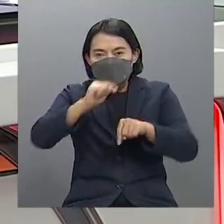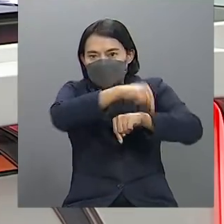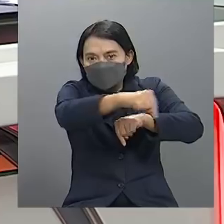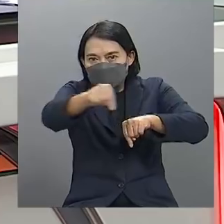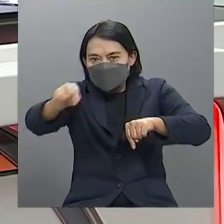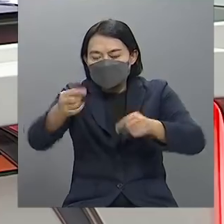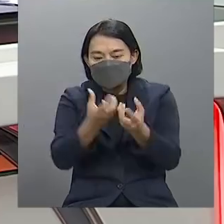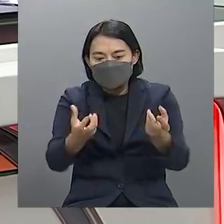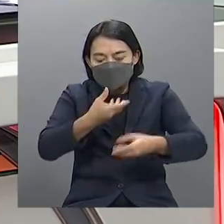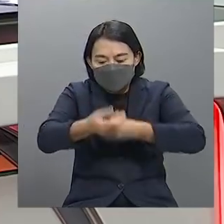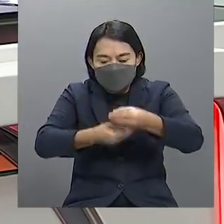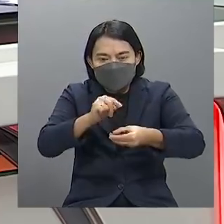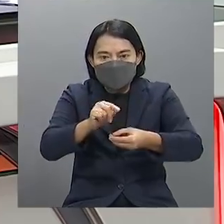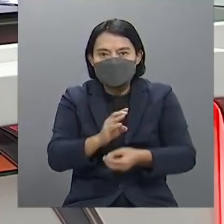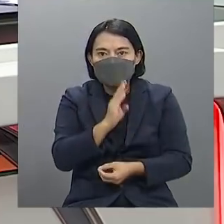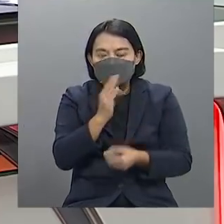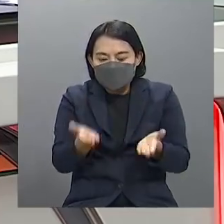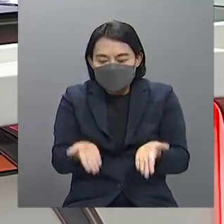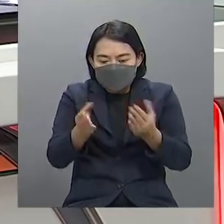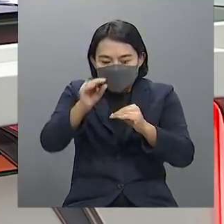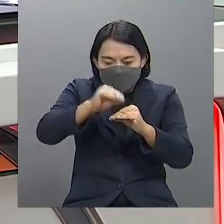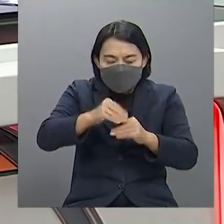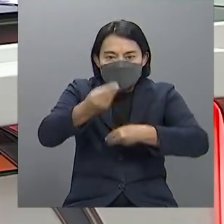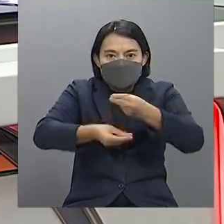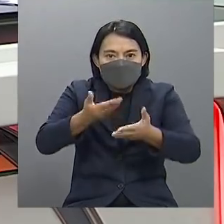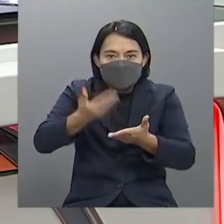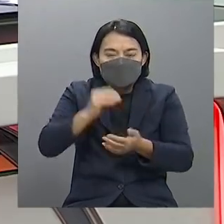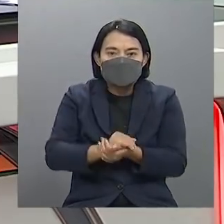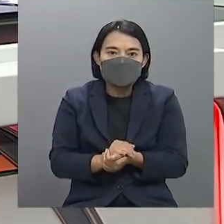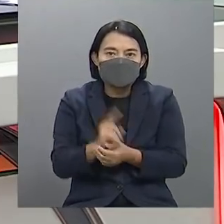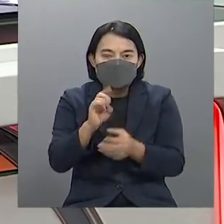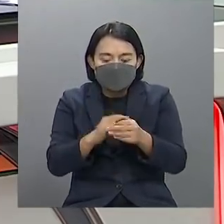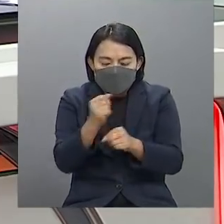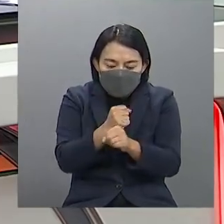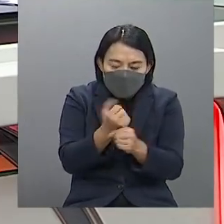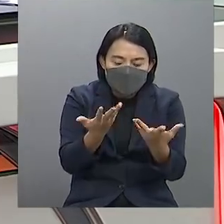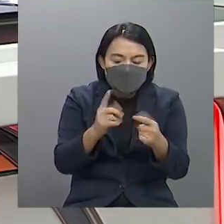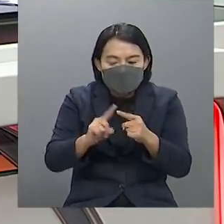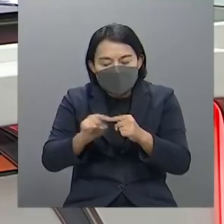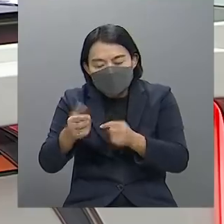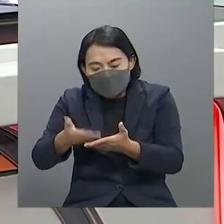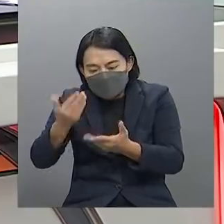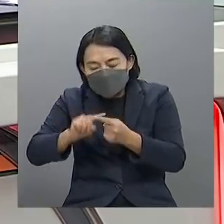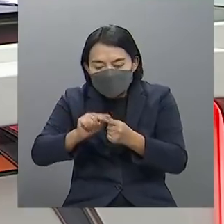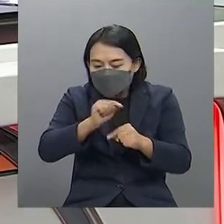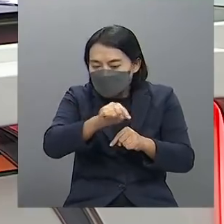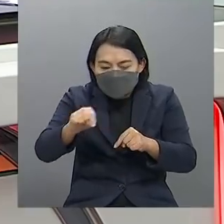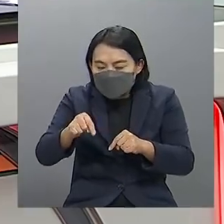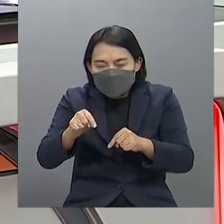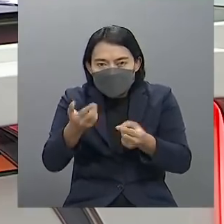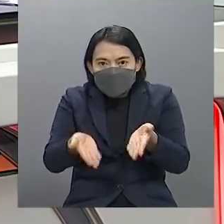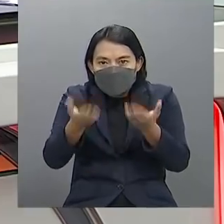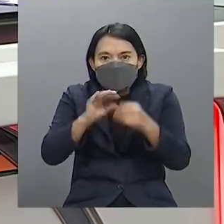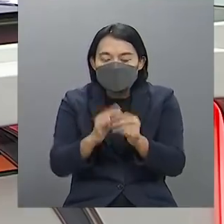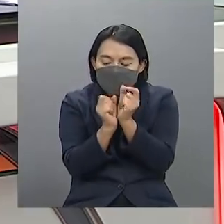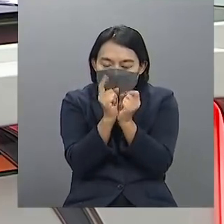ถ้าจะขึ้นราคาอะไรที่บอกว่าจะขึ้นนมข้นกระป๋องเพราะว่าสังกะสีมีราคาแพงนะคะสินค้าอื่นๆที่บอกว่าจะขึ้นบะหมี่กึ่งสำเร็จรูปต่างๆเนี่